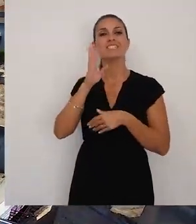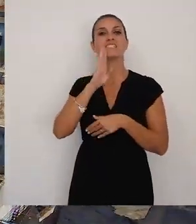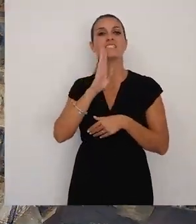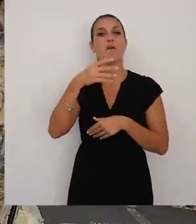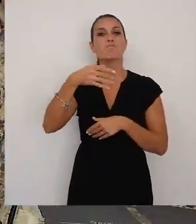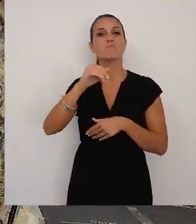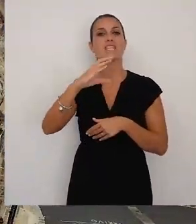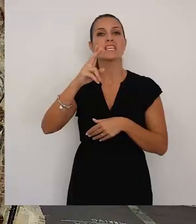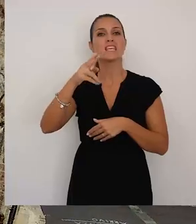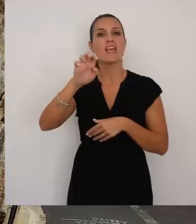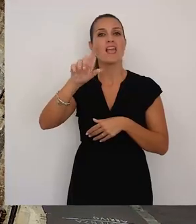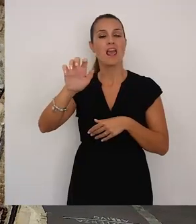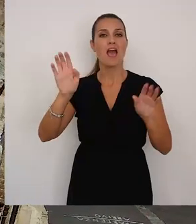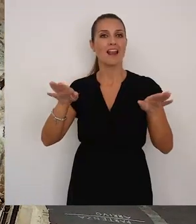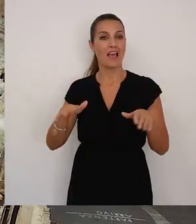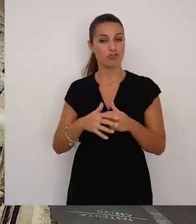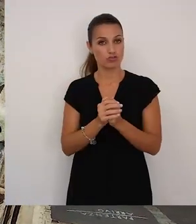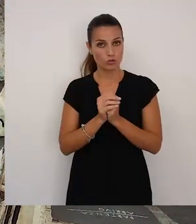Arcangelo.